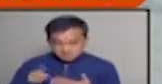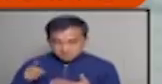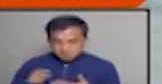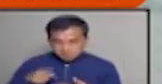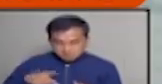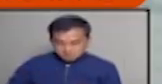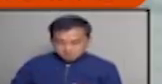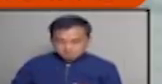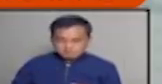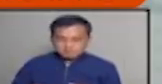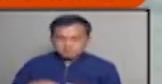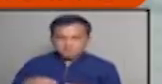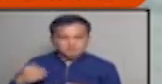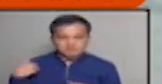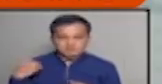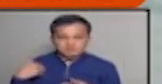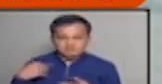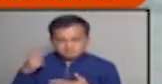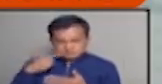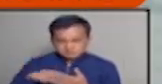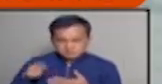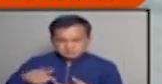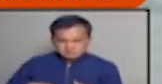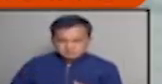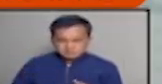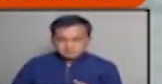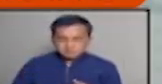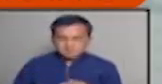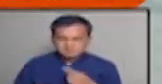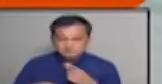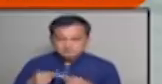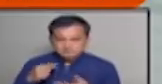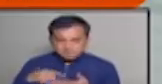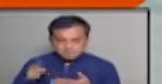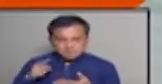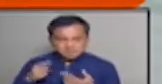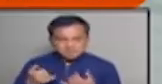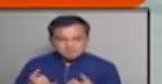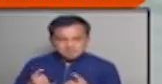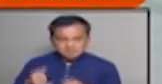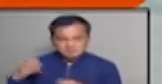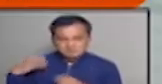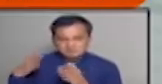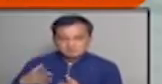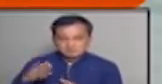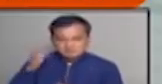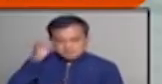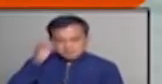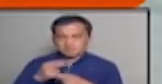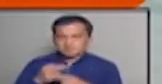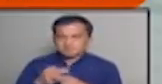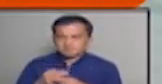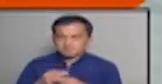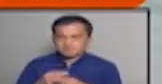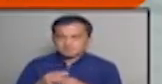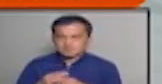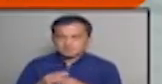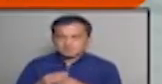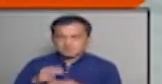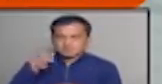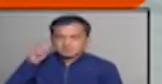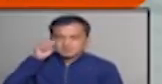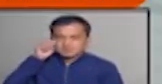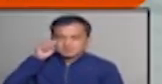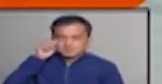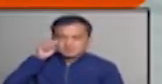baril na kalisensya? Verify pa po natin yung firearms niya. Ang unayon ay verify pa lang po natin yung kay Chairman Falcon pa lang. Apo. Ito po yung si Anthony